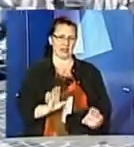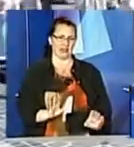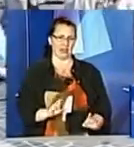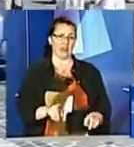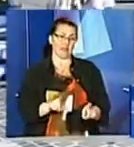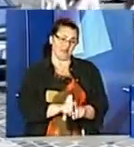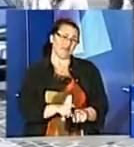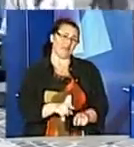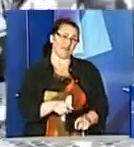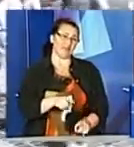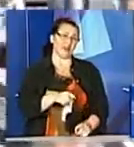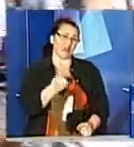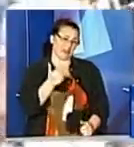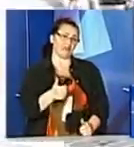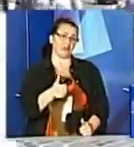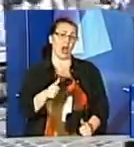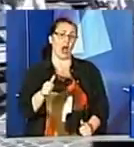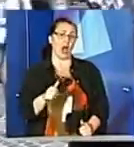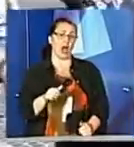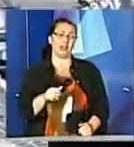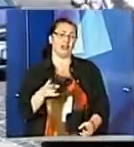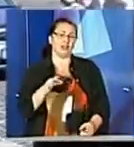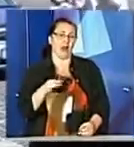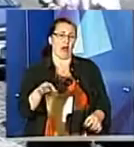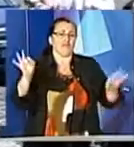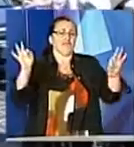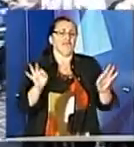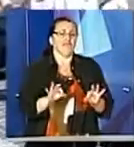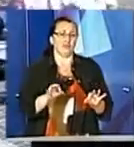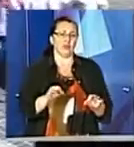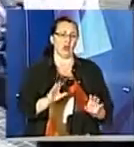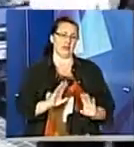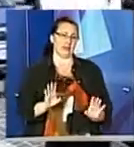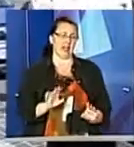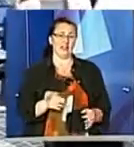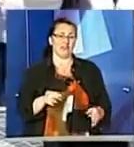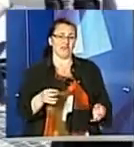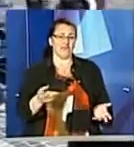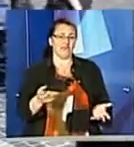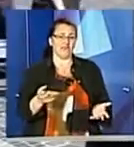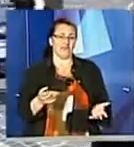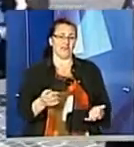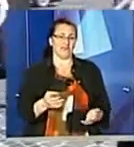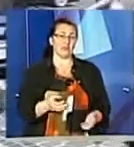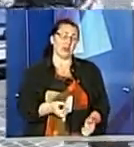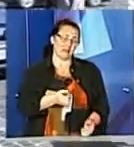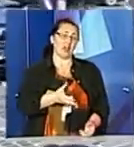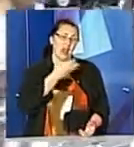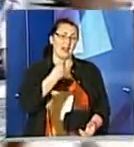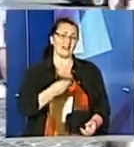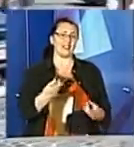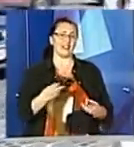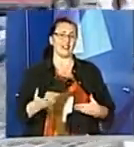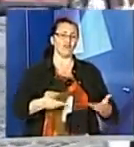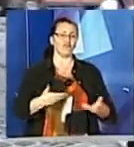класно було б. В принципі, ну це не є необхідно, мені здається, але було б непогано. Ну, скажу, спокійніше погуляти. От.